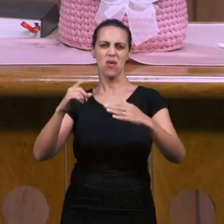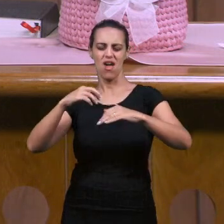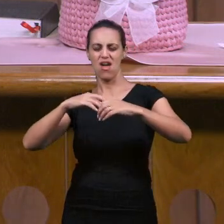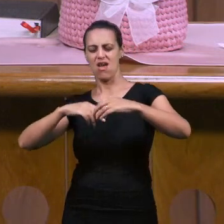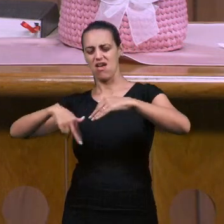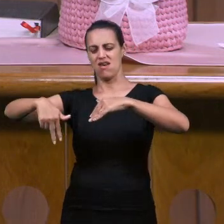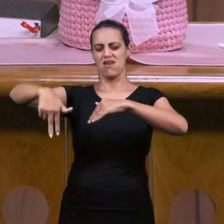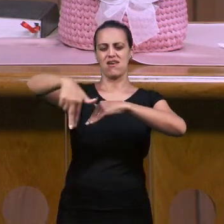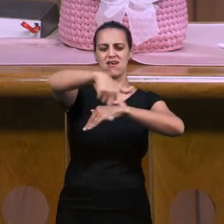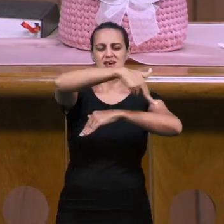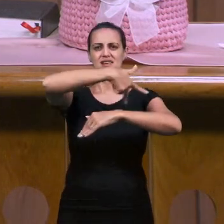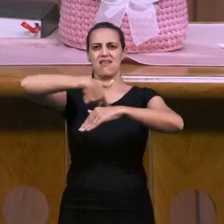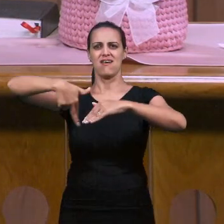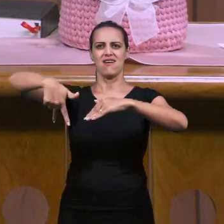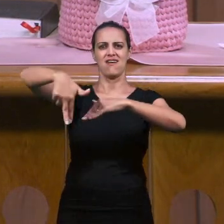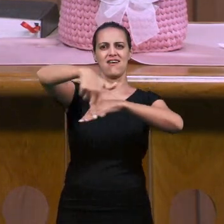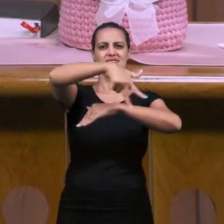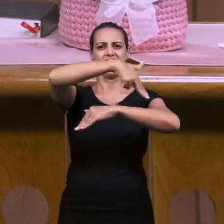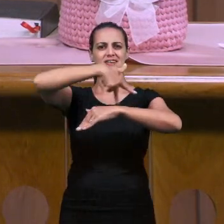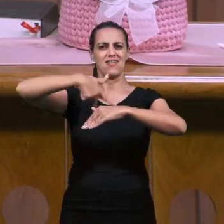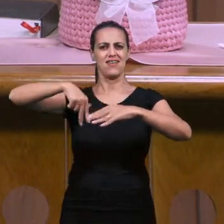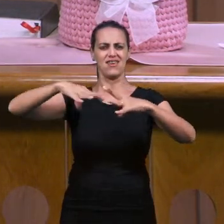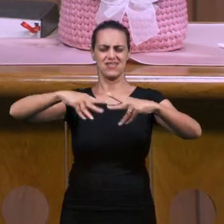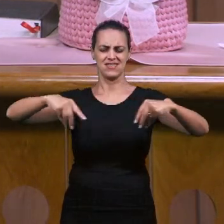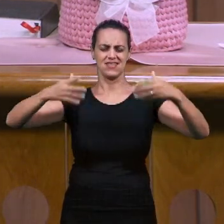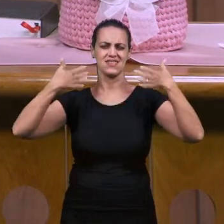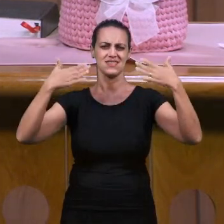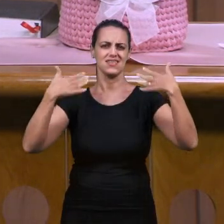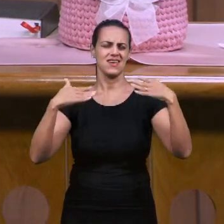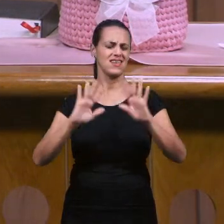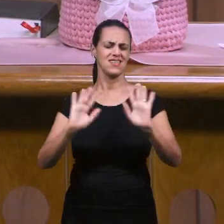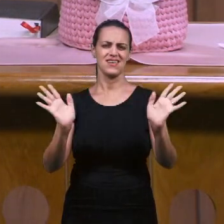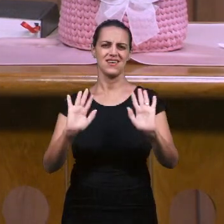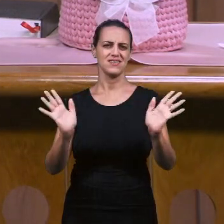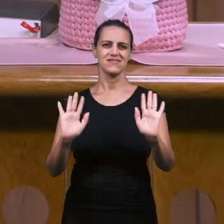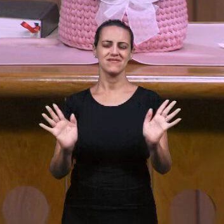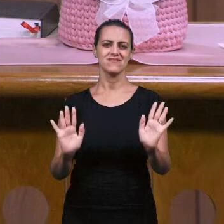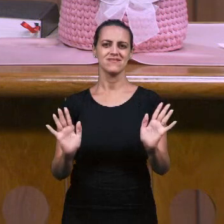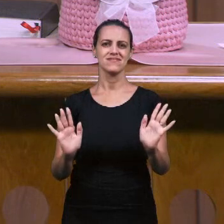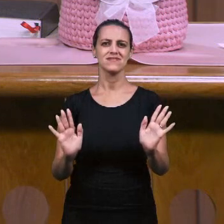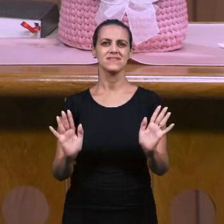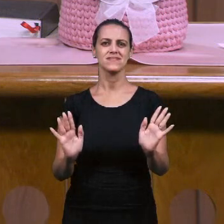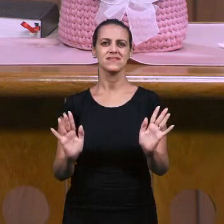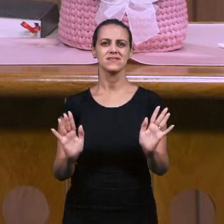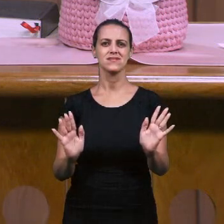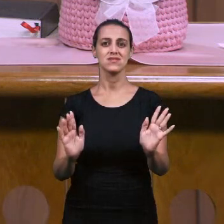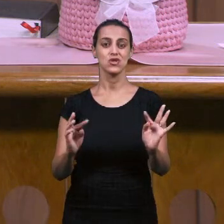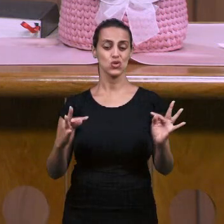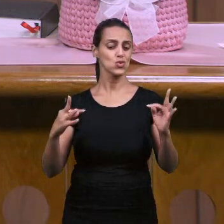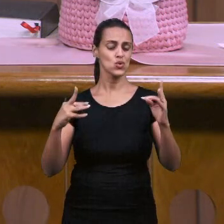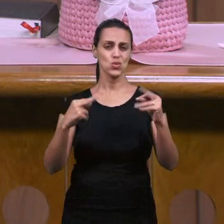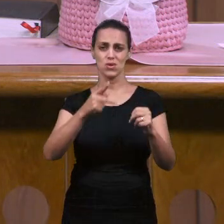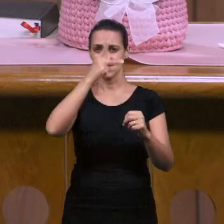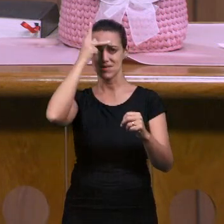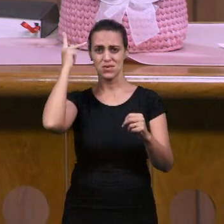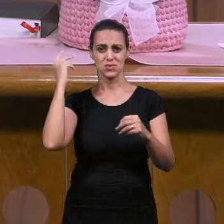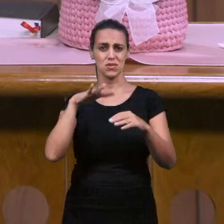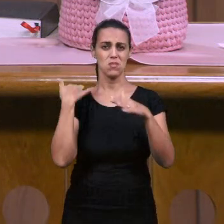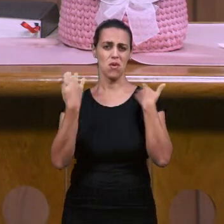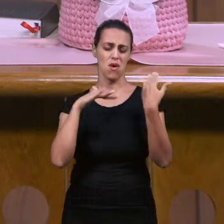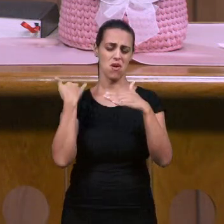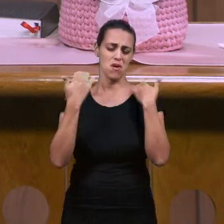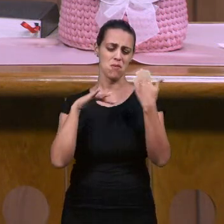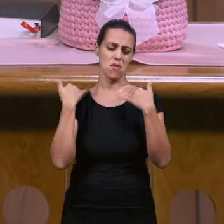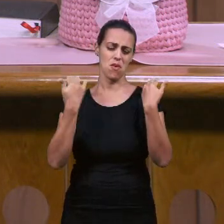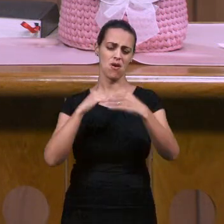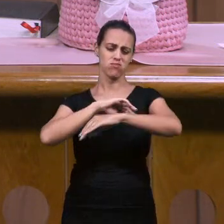pas de rester en train de tourner autour de la montagne d'Ésaü, où tout le groupe qui